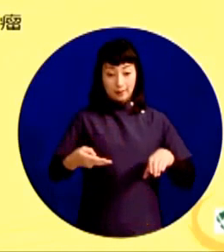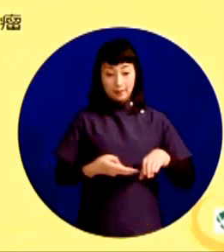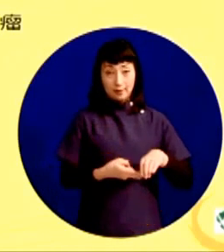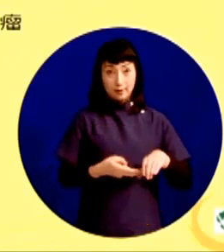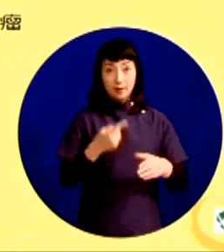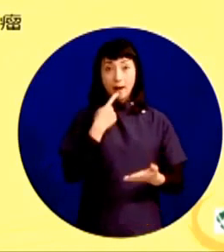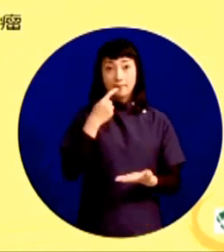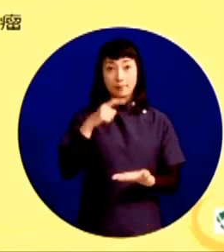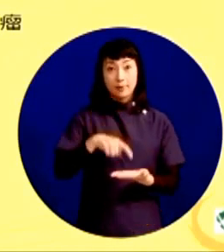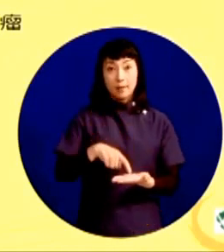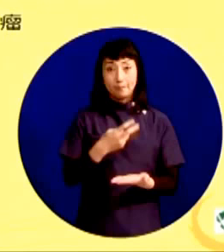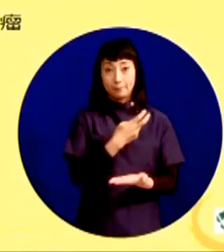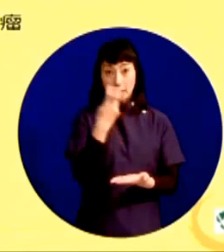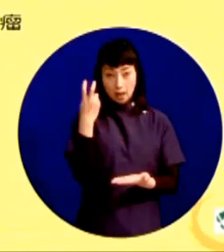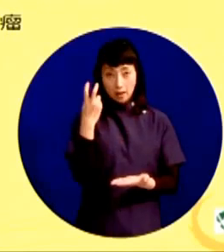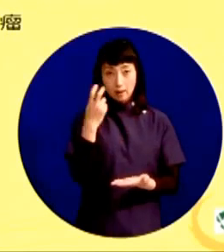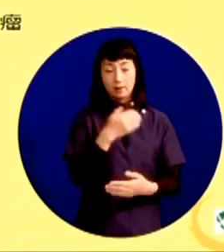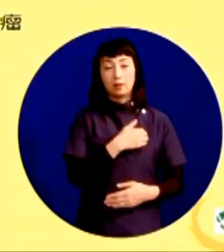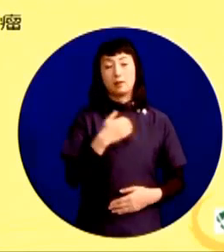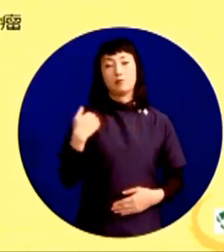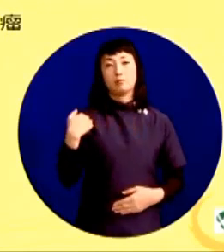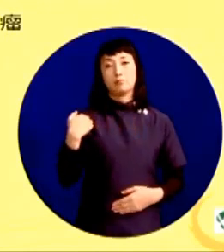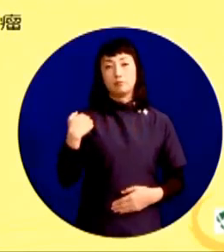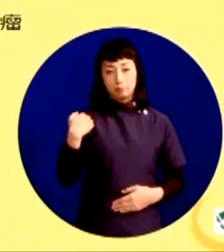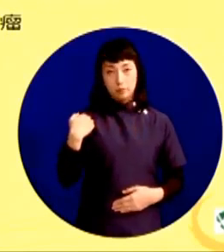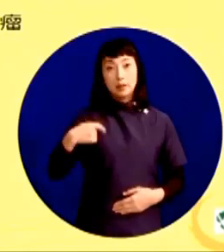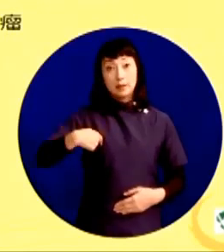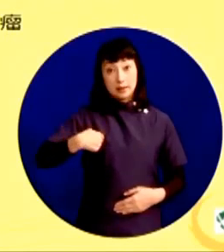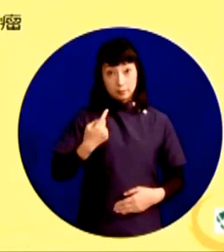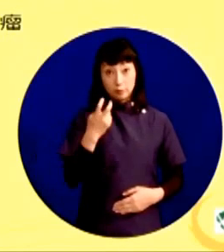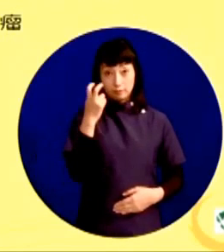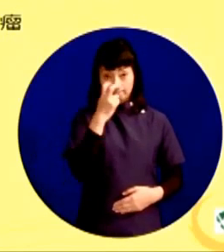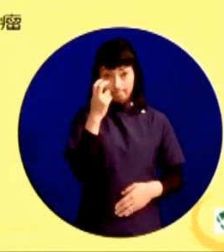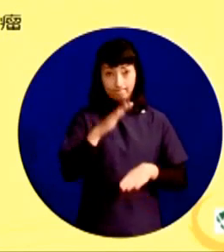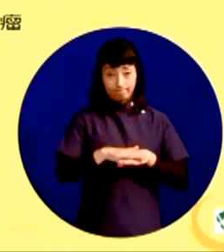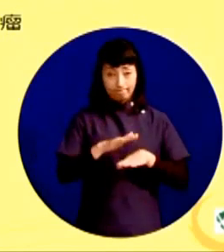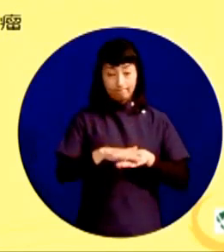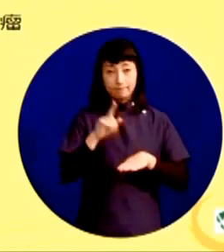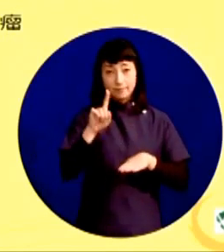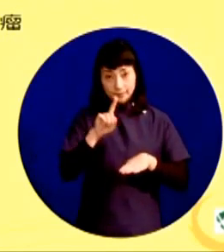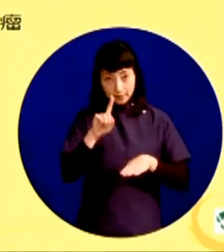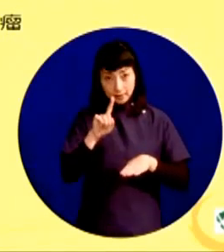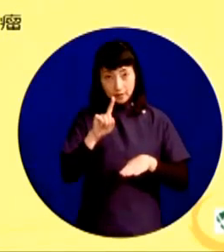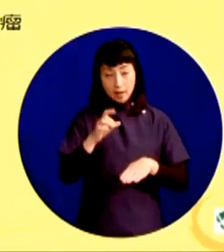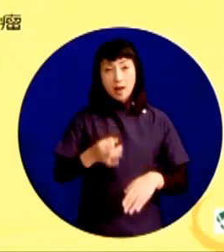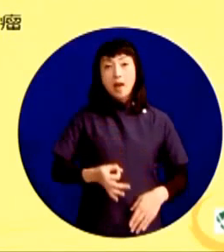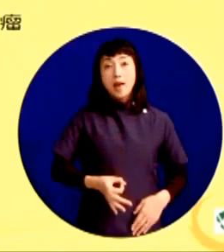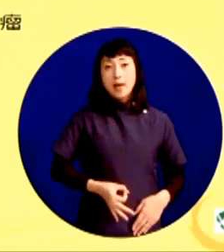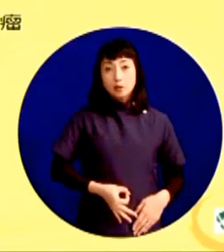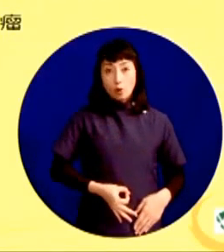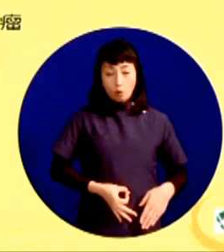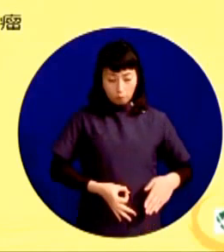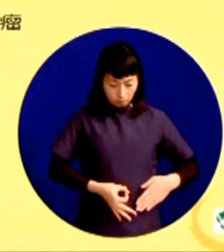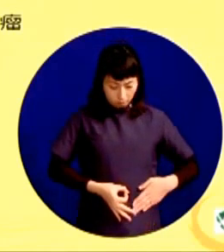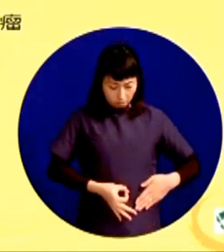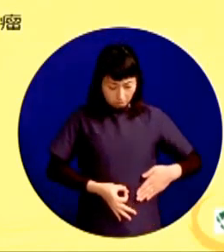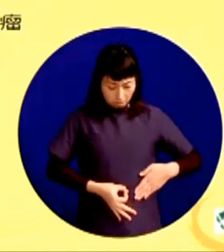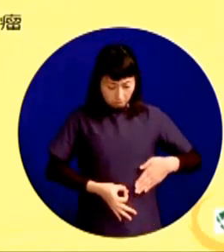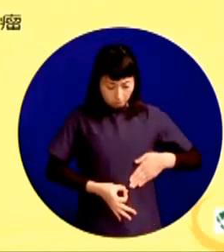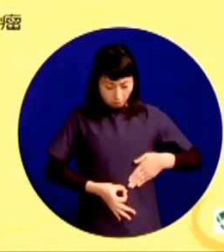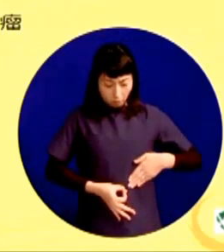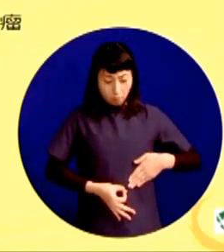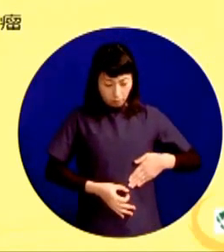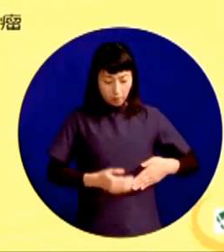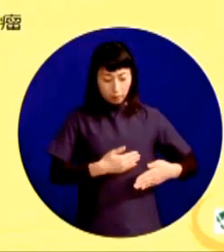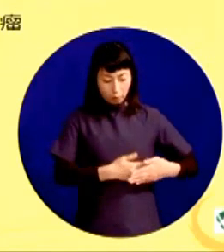ます自分でわかる方法としてはへその周囲を触ってドキドキと波打つ